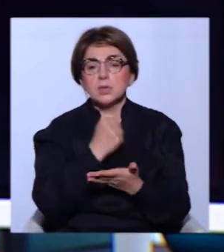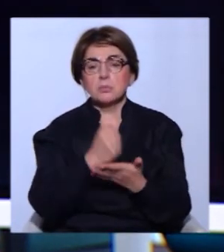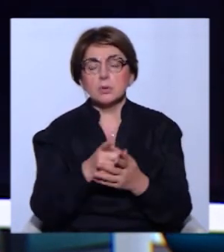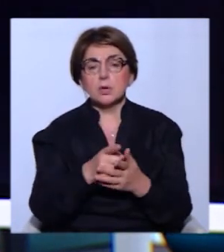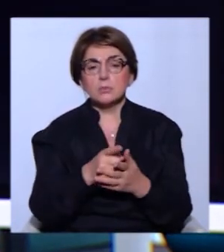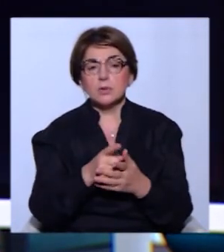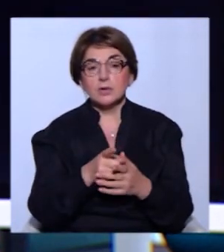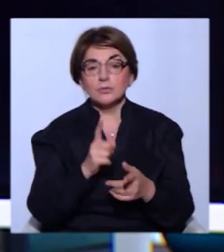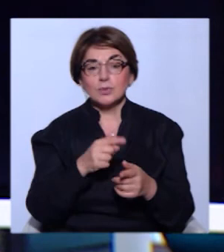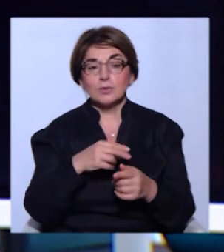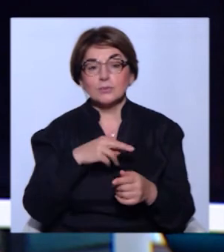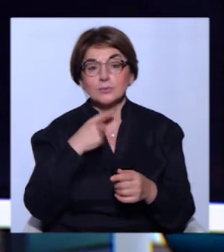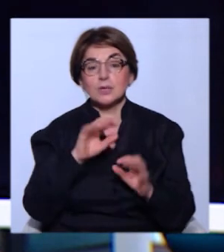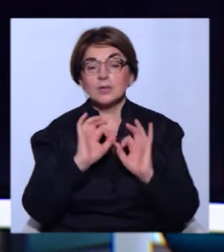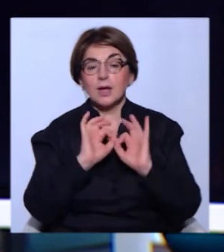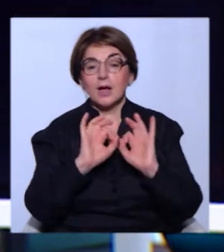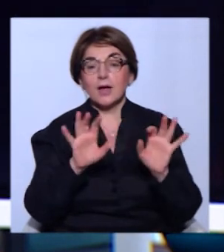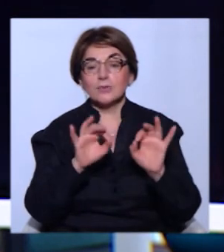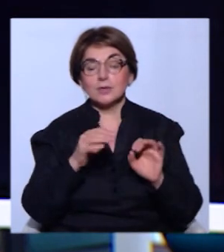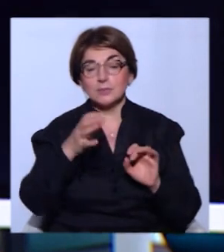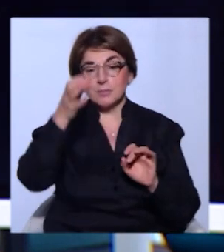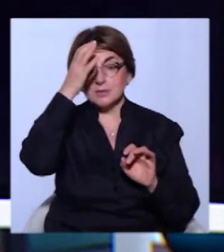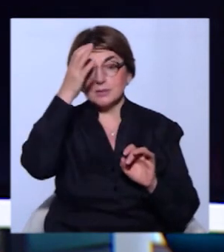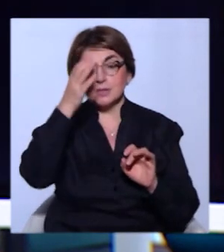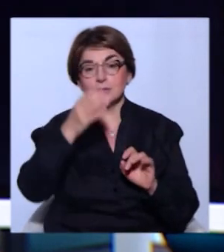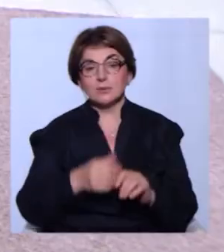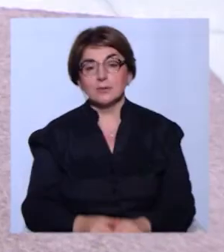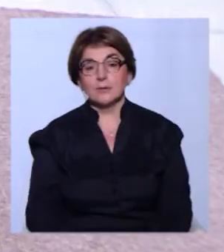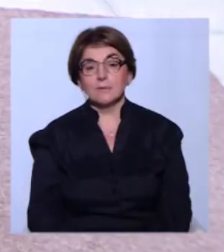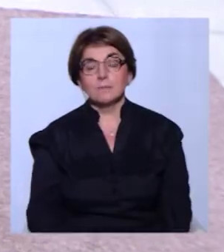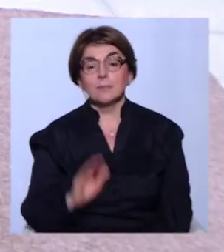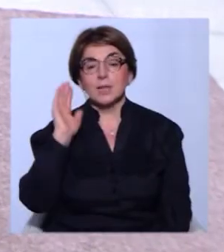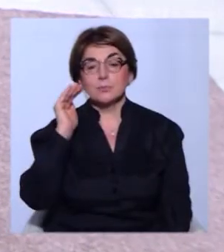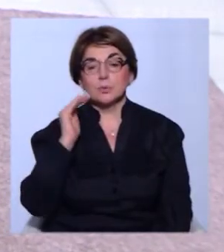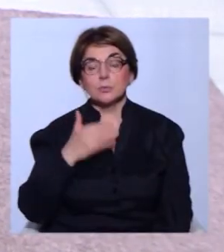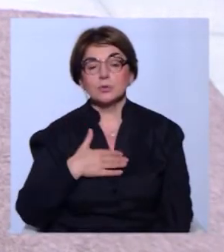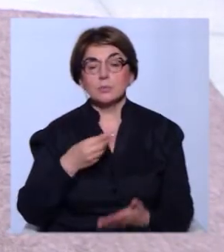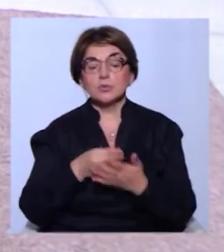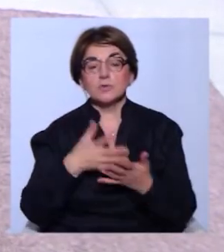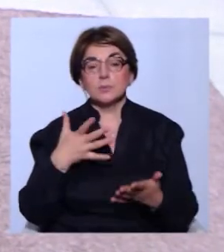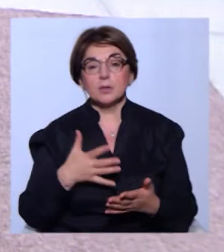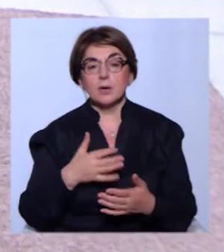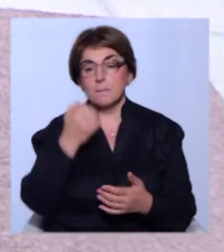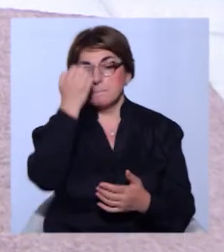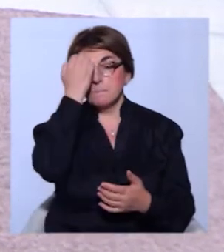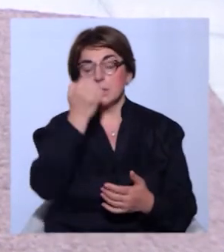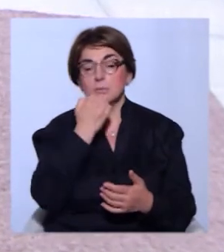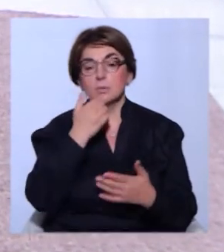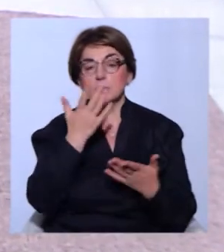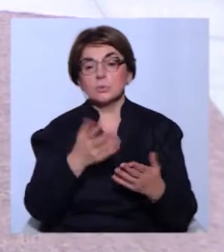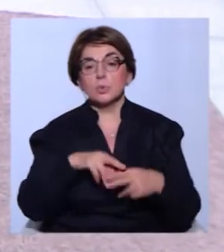საფუძვლად. ოღონდ რა თქმა უნდა, უნდა ავხსნათ ესე მეცნიერულად. დღეს მე თქვენ ამით გემშვიდობებით შემოძვირფასებო,